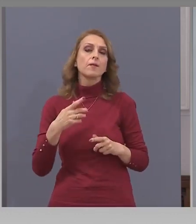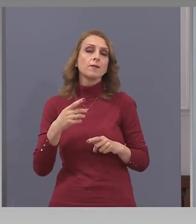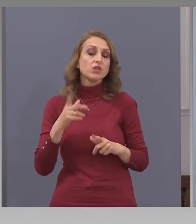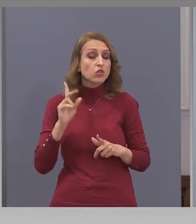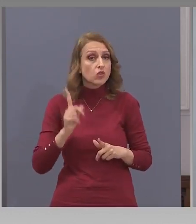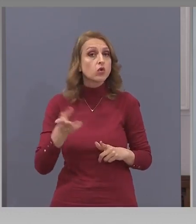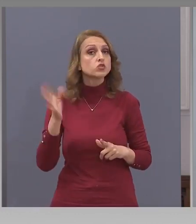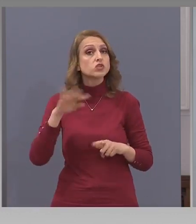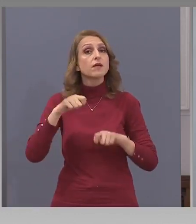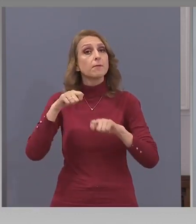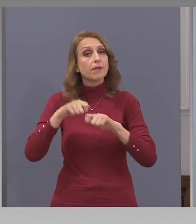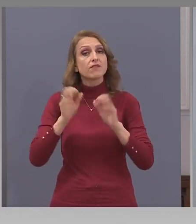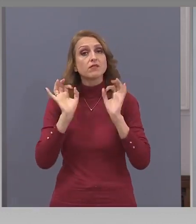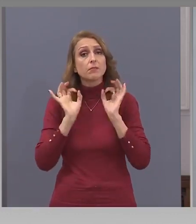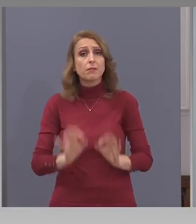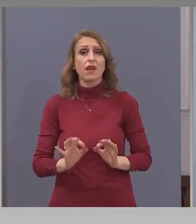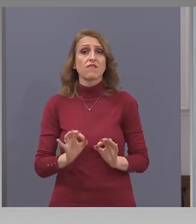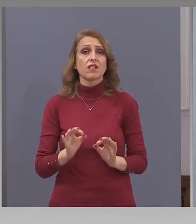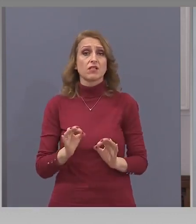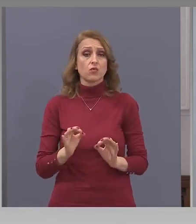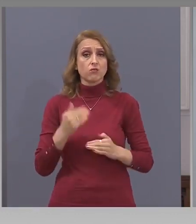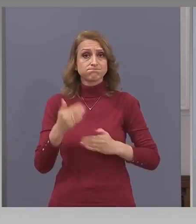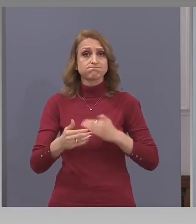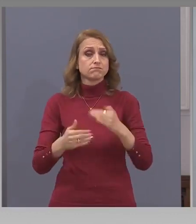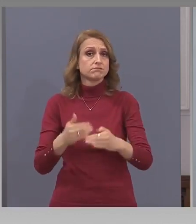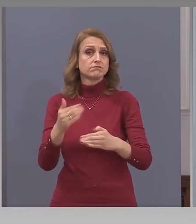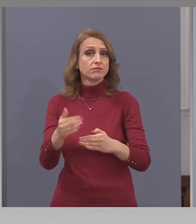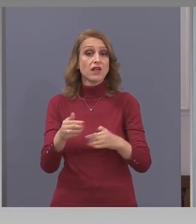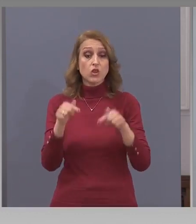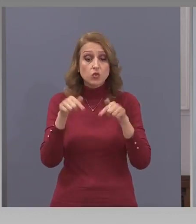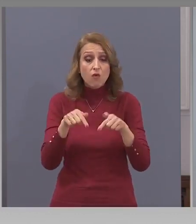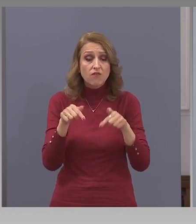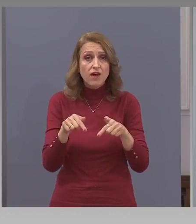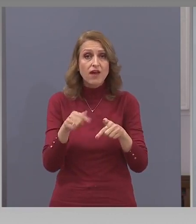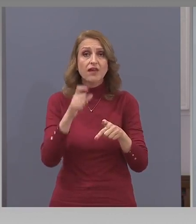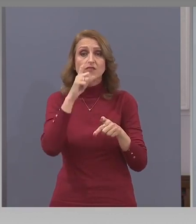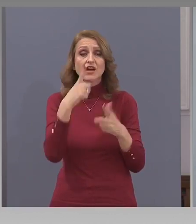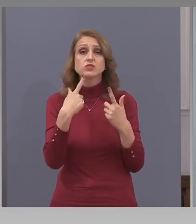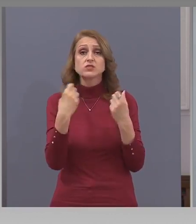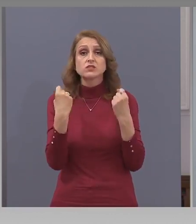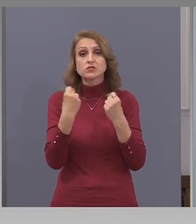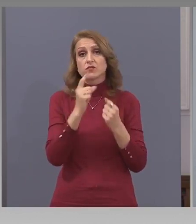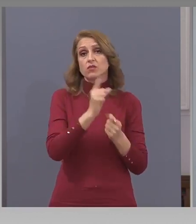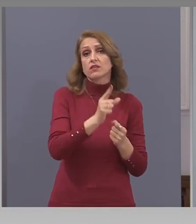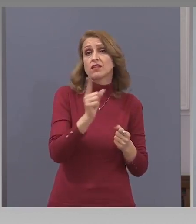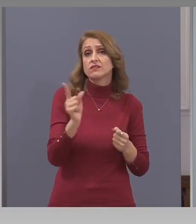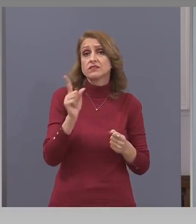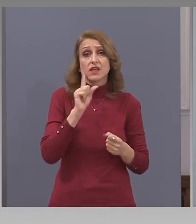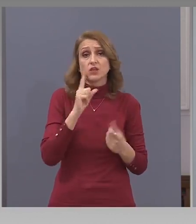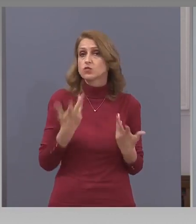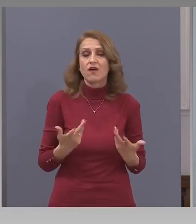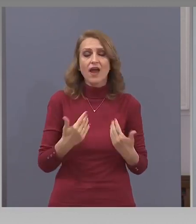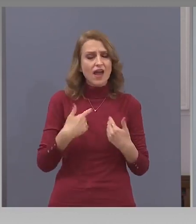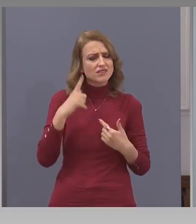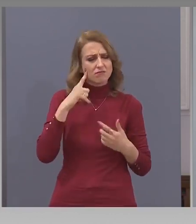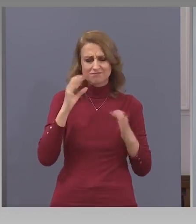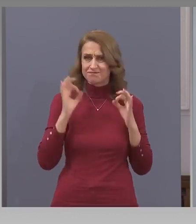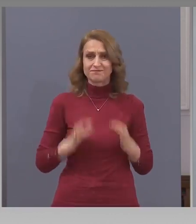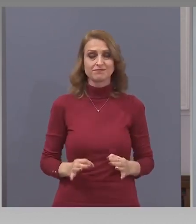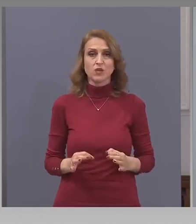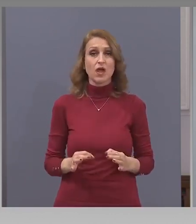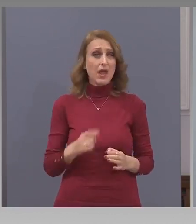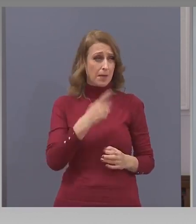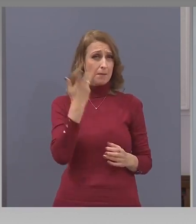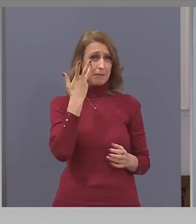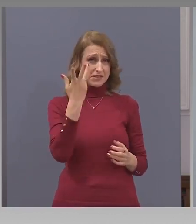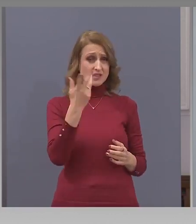ще направим правилно. Защото то касае всеки един човек. И съм убеден. Ами аз си представете